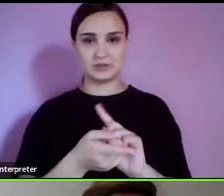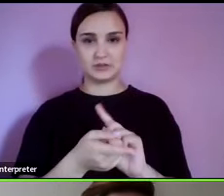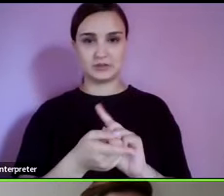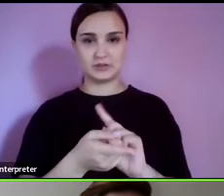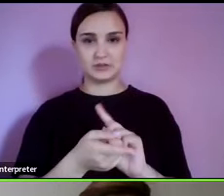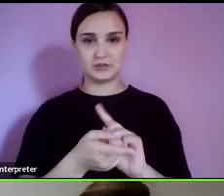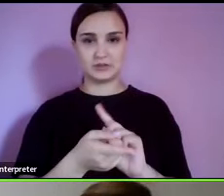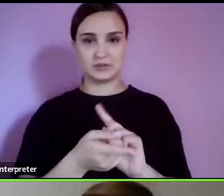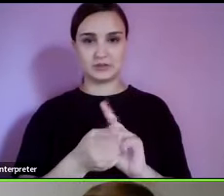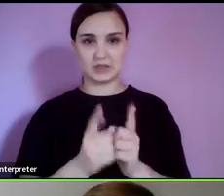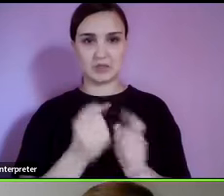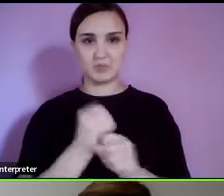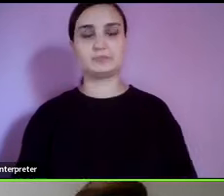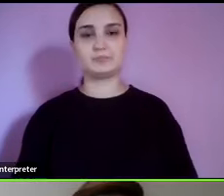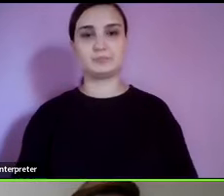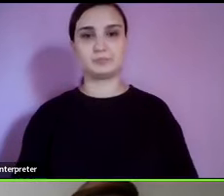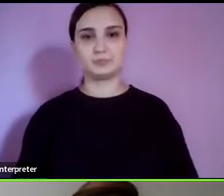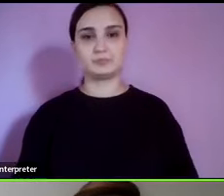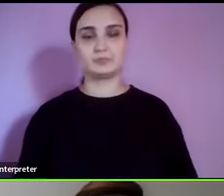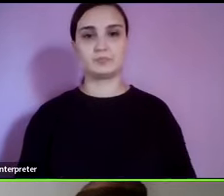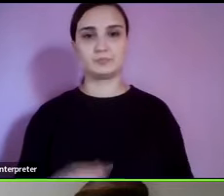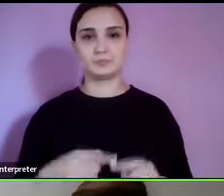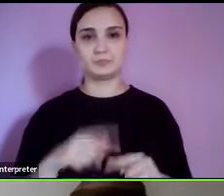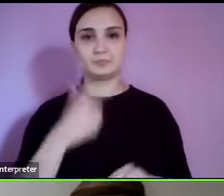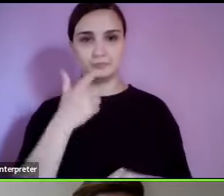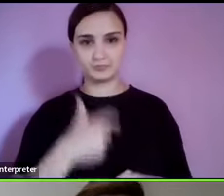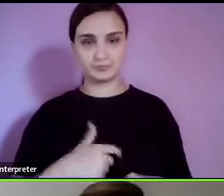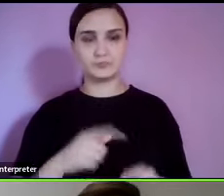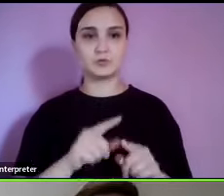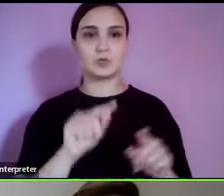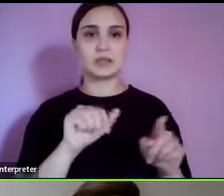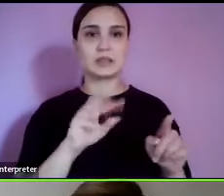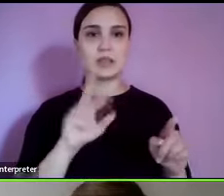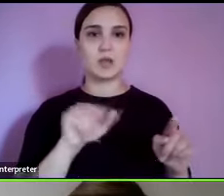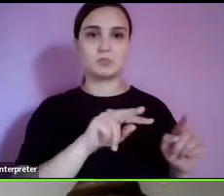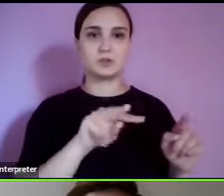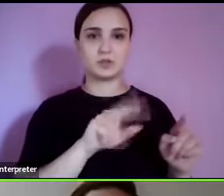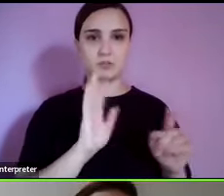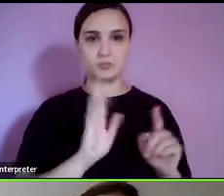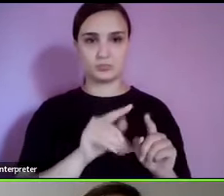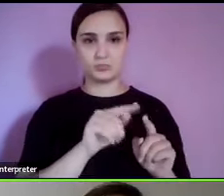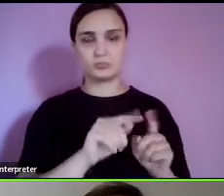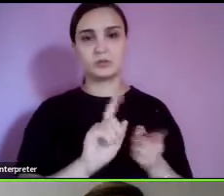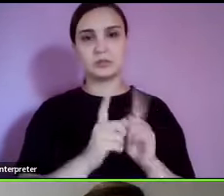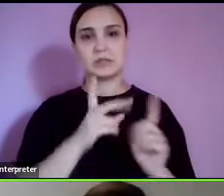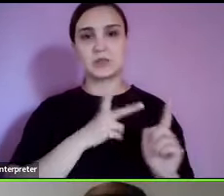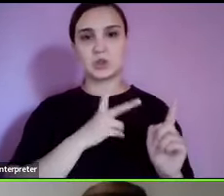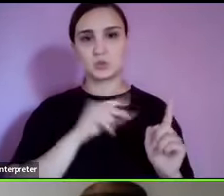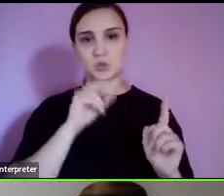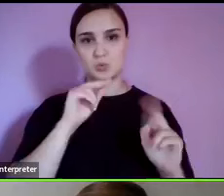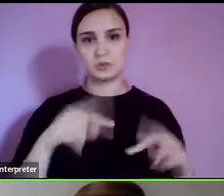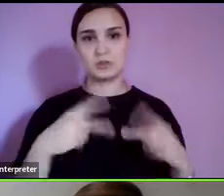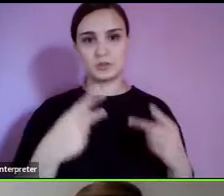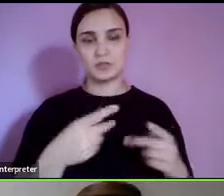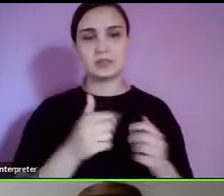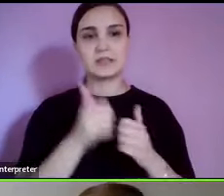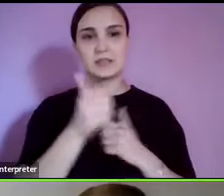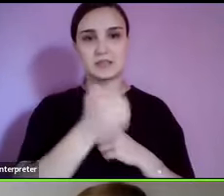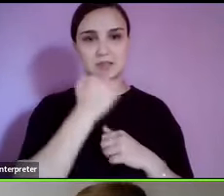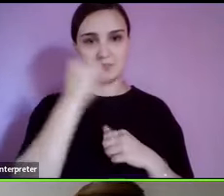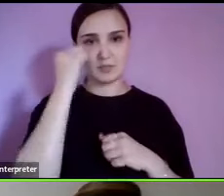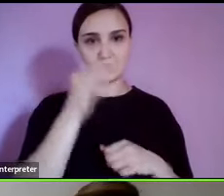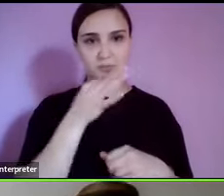ლეკუნა ჯაფოშვილი და თამთა საამიშვილი, რომელთაც მადლობას უხდით ამისთვის წინასწარ. რაც შეეხება თვითონ, ესე